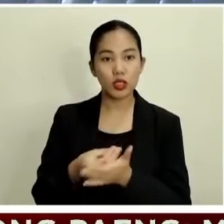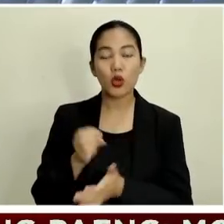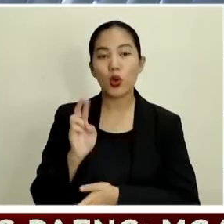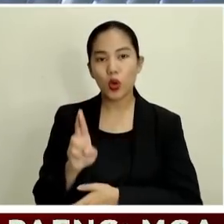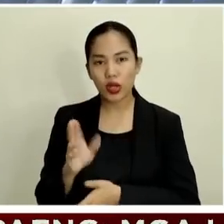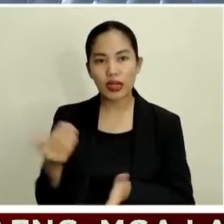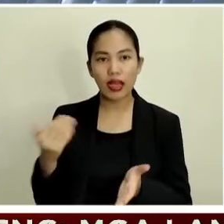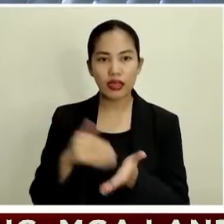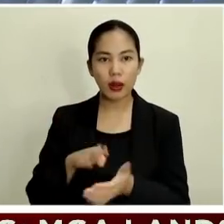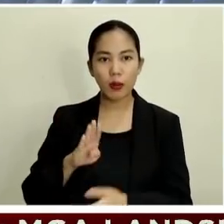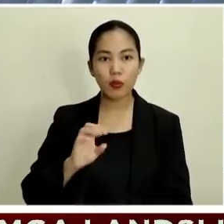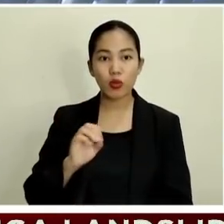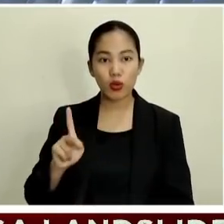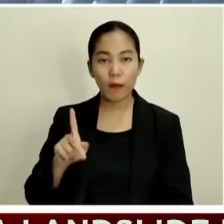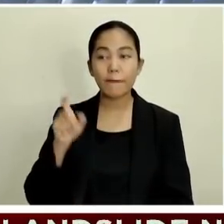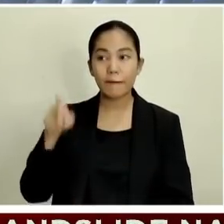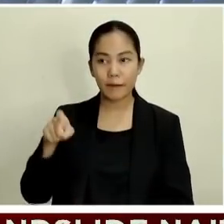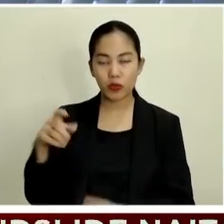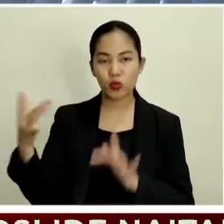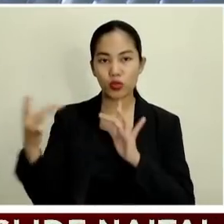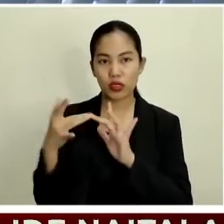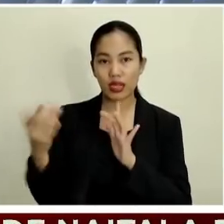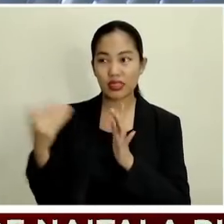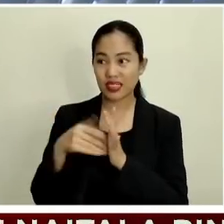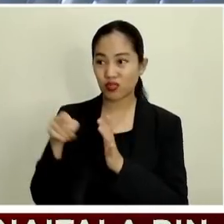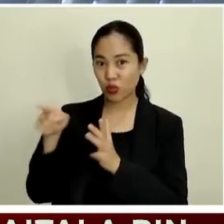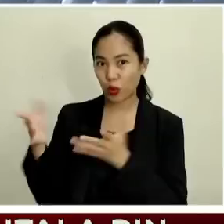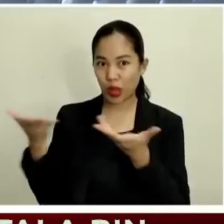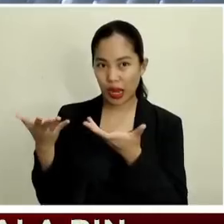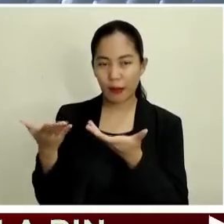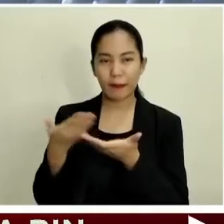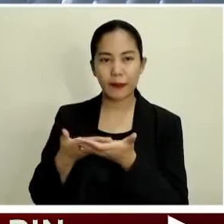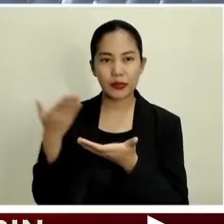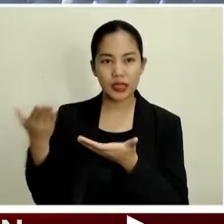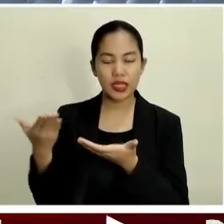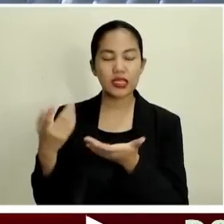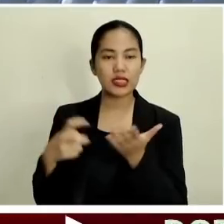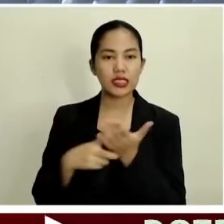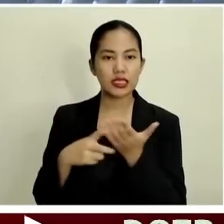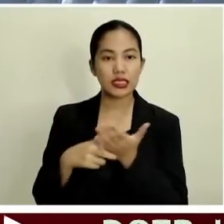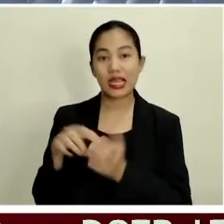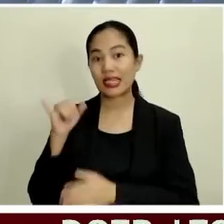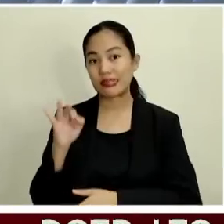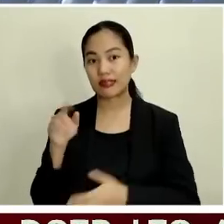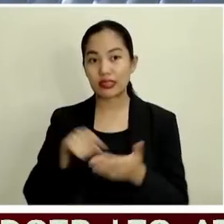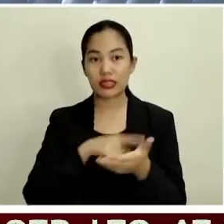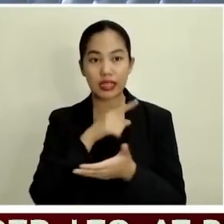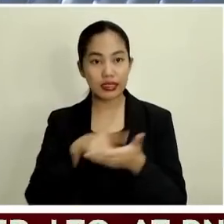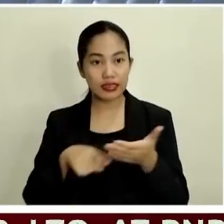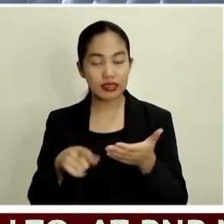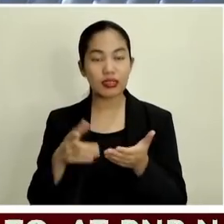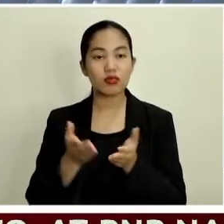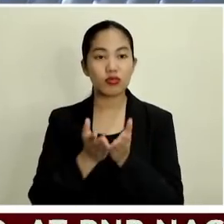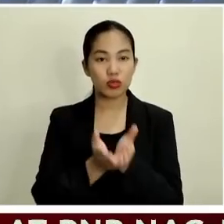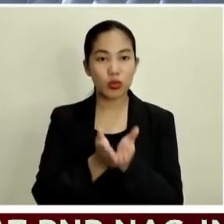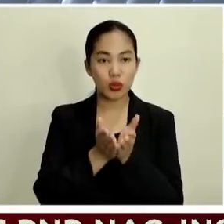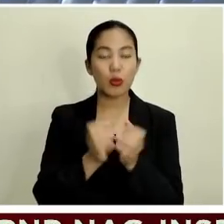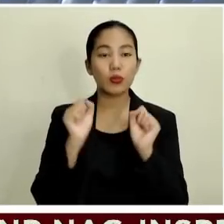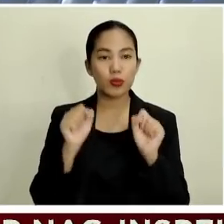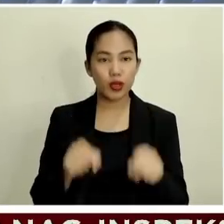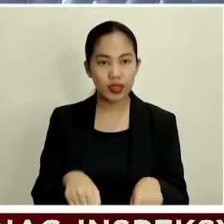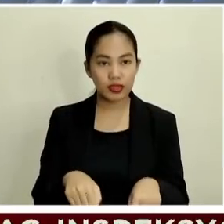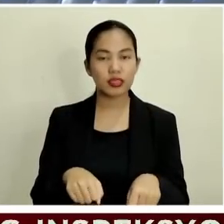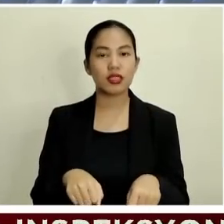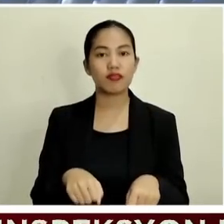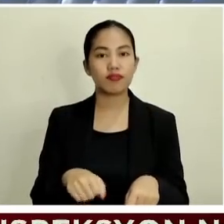dun sa shipping line na concern or kung saan sila kumuha ng ticket. Ngayon, dun sa mga kansilado yung biyahe, yung mga affected dun, no, pwede silang mag-monitor sa